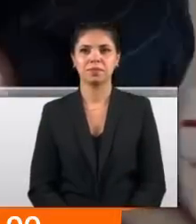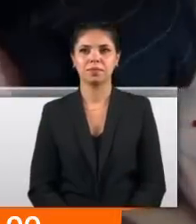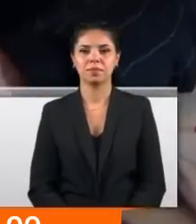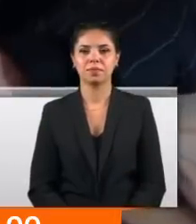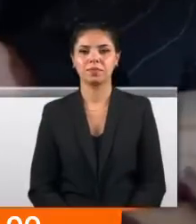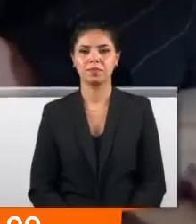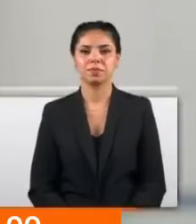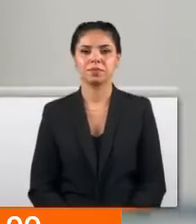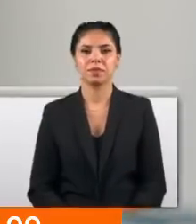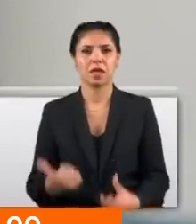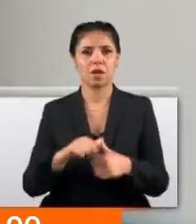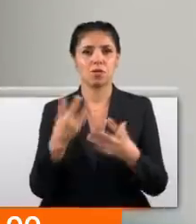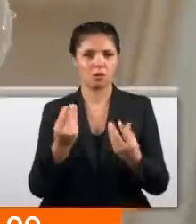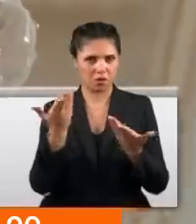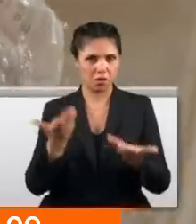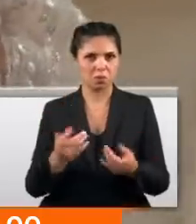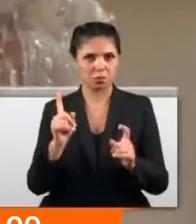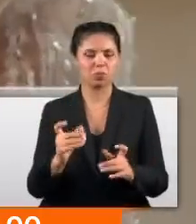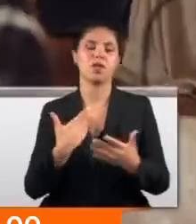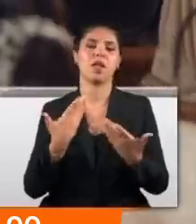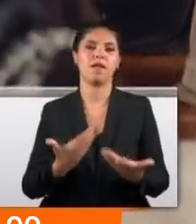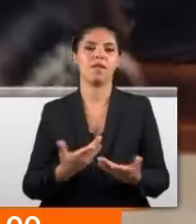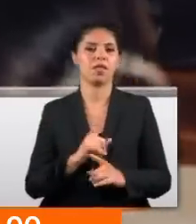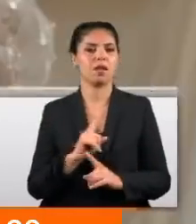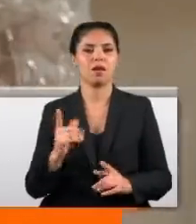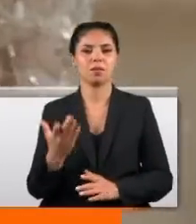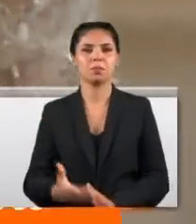Kara Polat'ı eşiniz olarak kabul ediyor musunuz? Evet. Hayır.